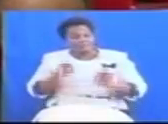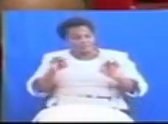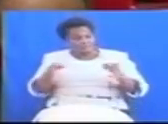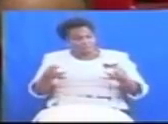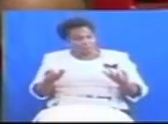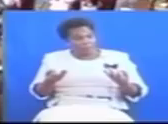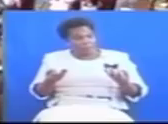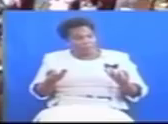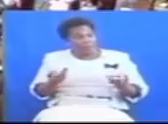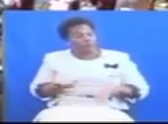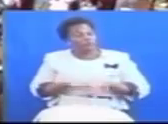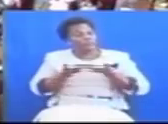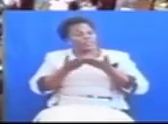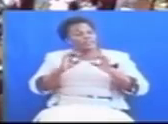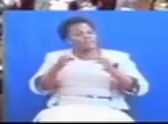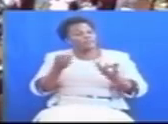vijijini?